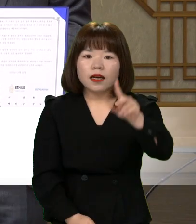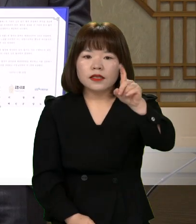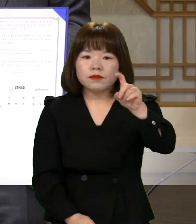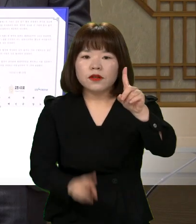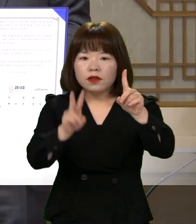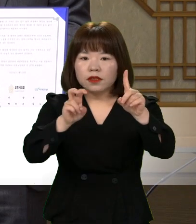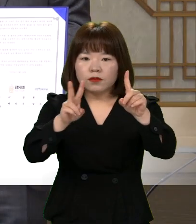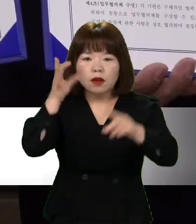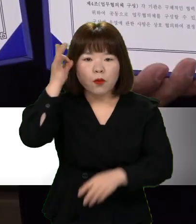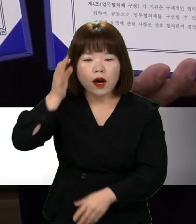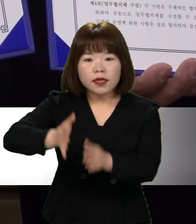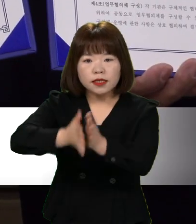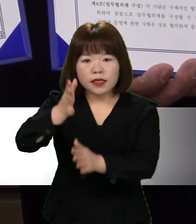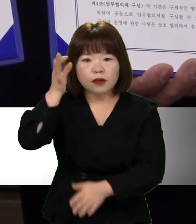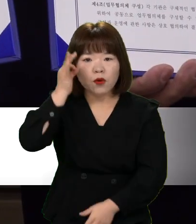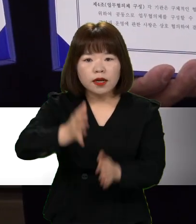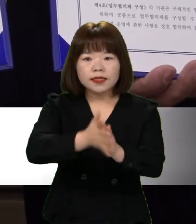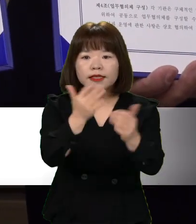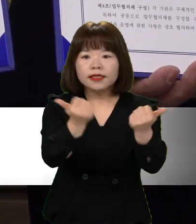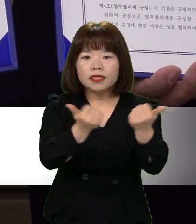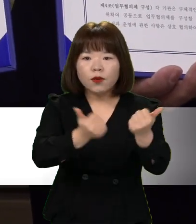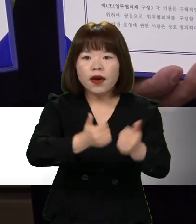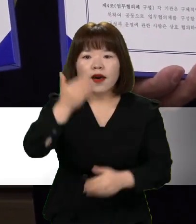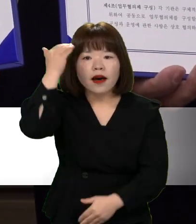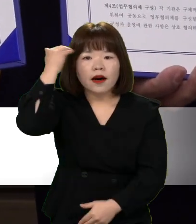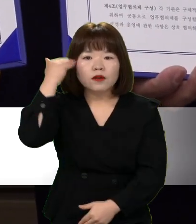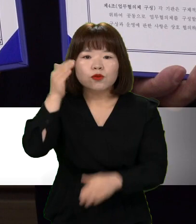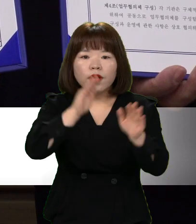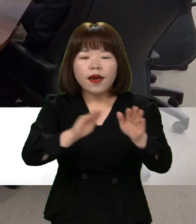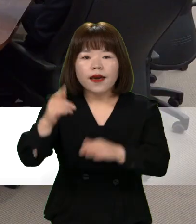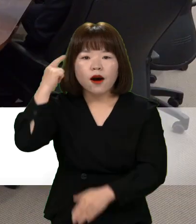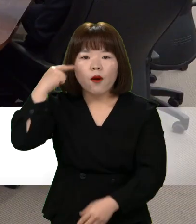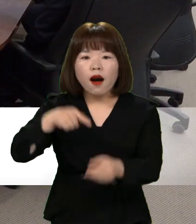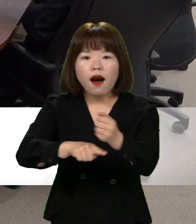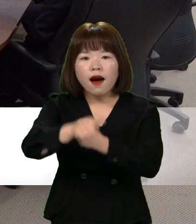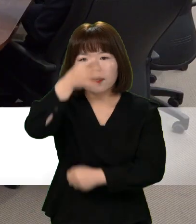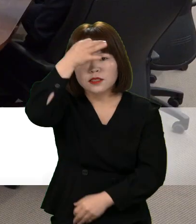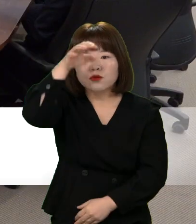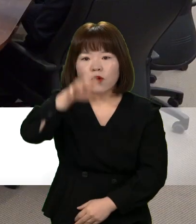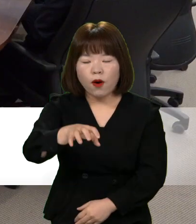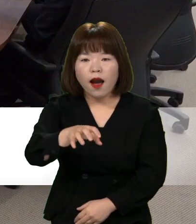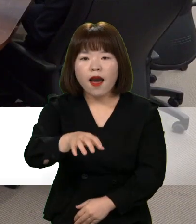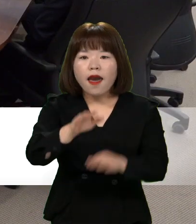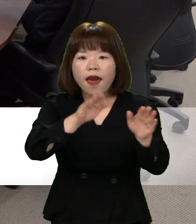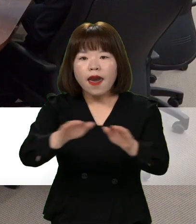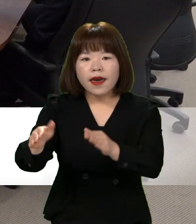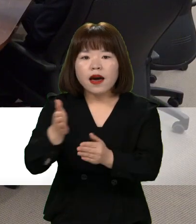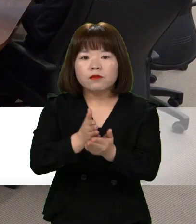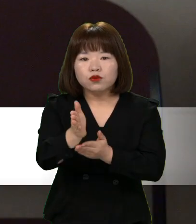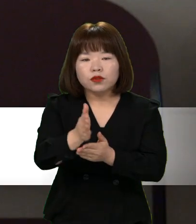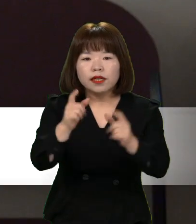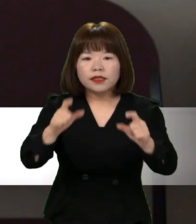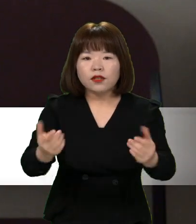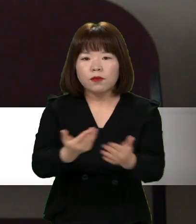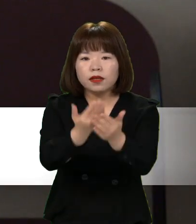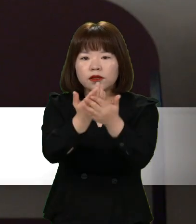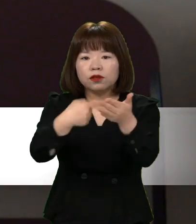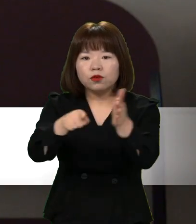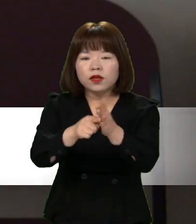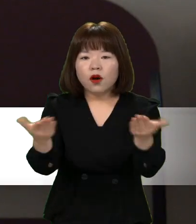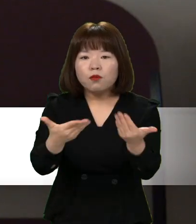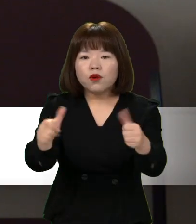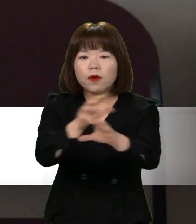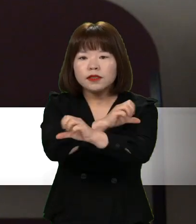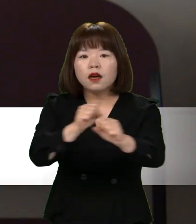22일 포항시 포항시의회는 한국 해양 과학 기술원과 해양 수산 분야 지역 발전을 위한 업무 협약을